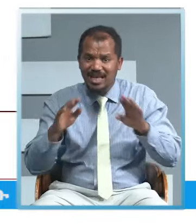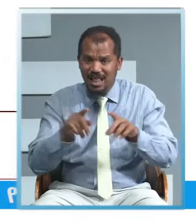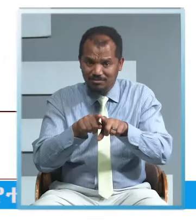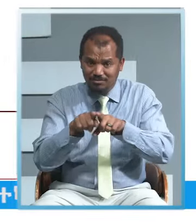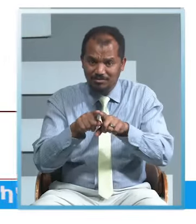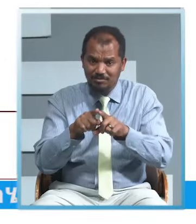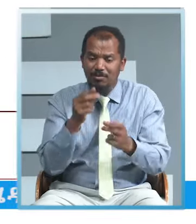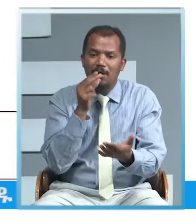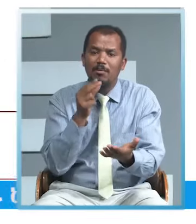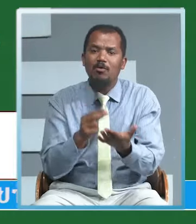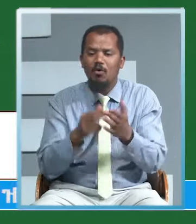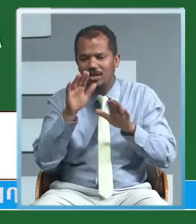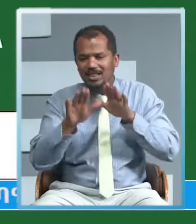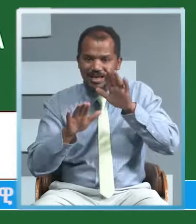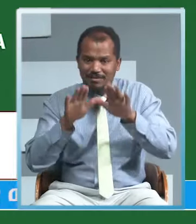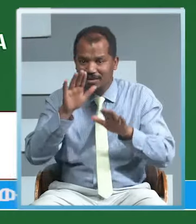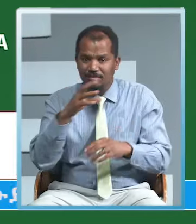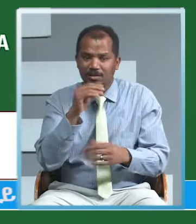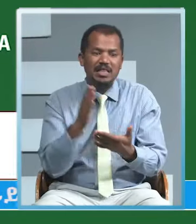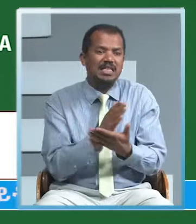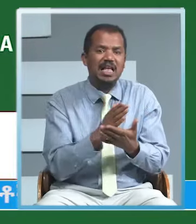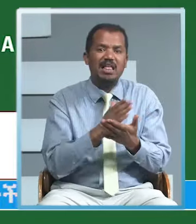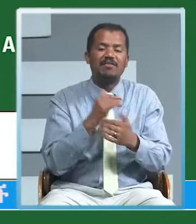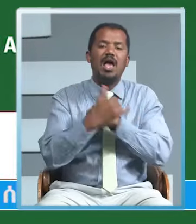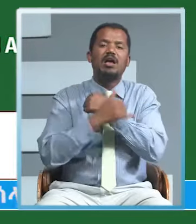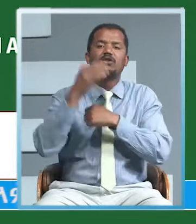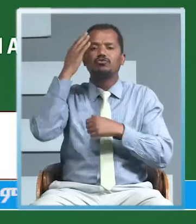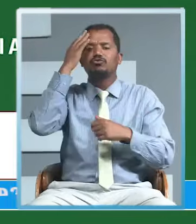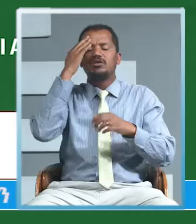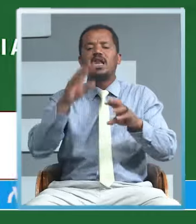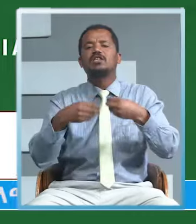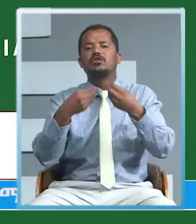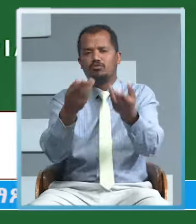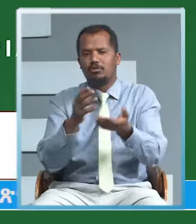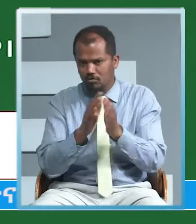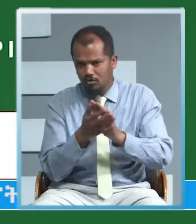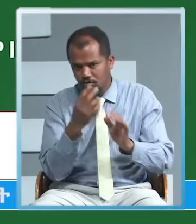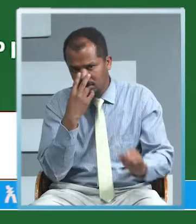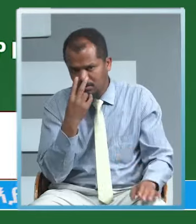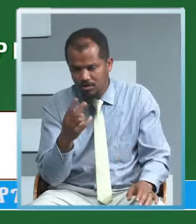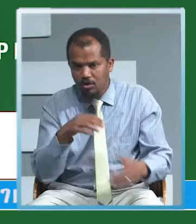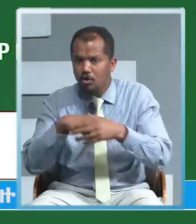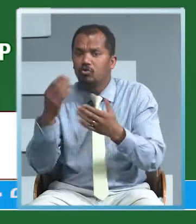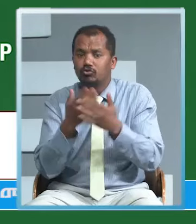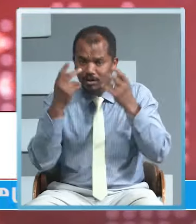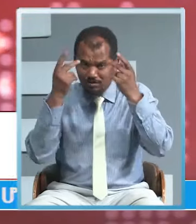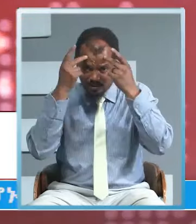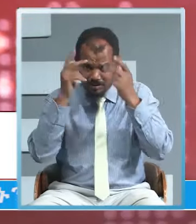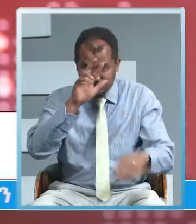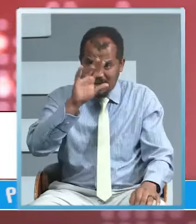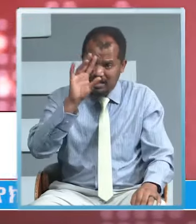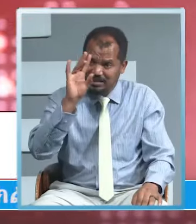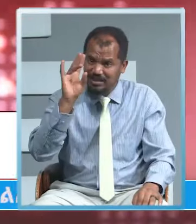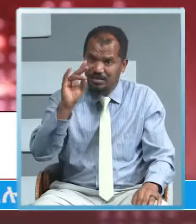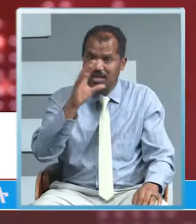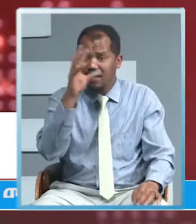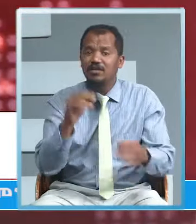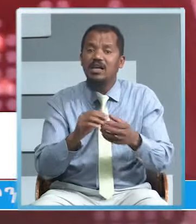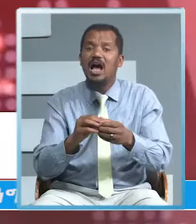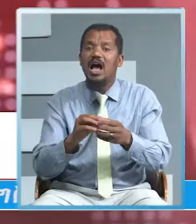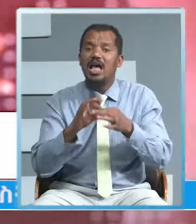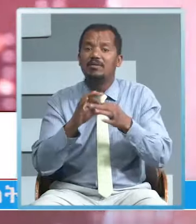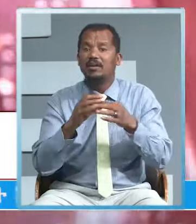ስምምነት በበጎ የተገመገመበትና ተሳታፊ ሀገራት እውቅና የሰጡበት መሆኑም ተመላክቷል። የውጭ ጉዳይ ሚኒስቴር 37ኛውን የአፍሪካ